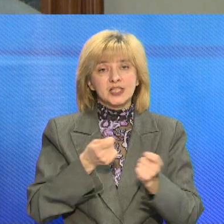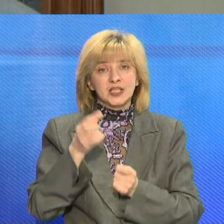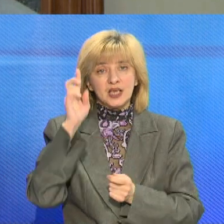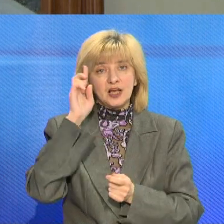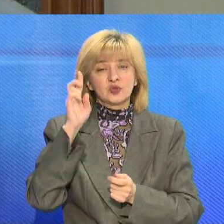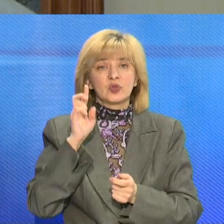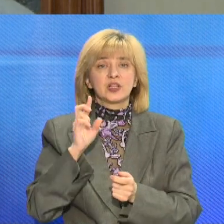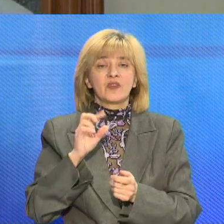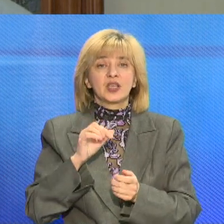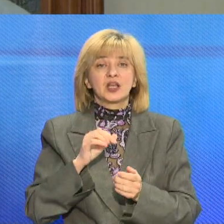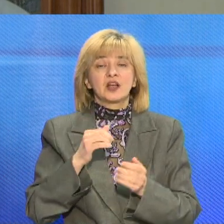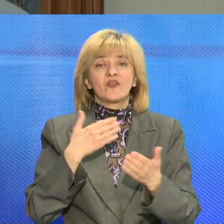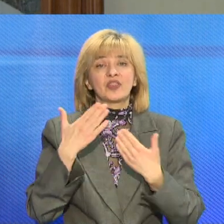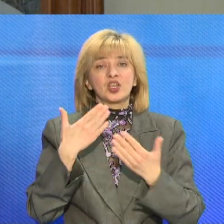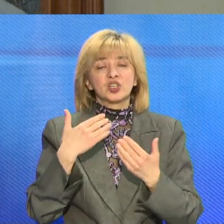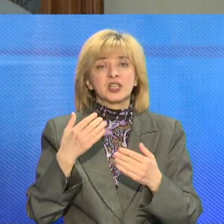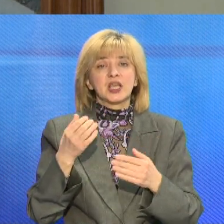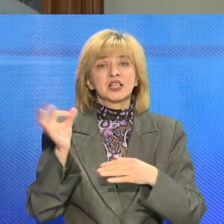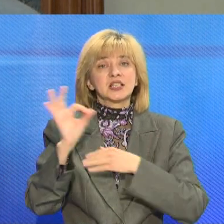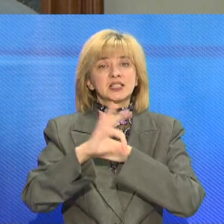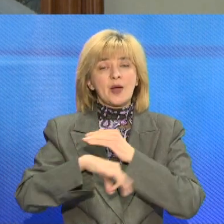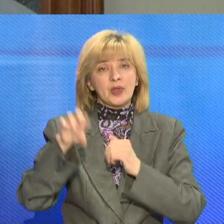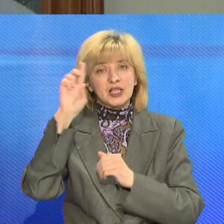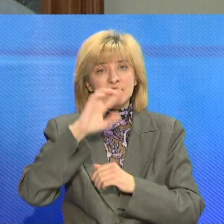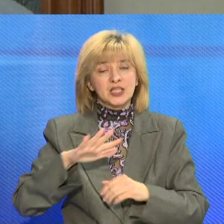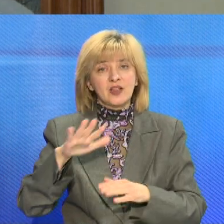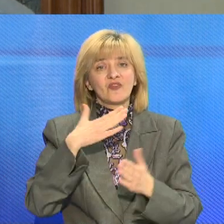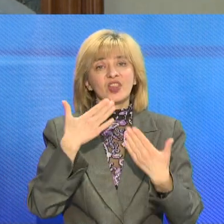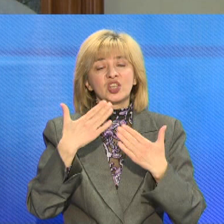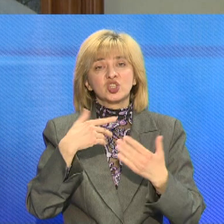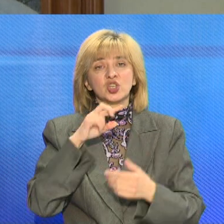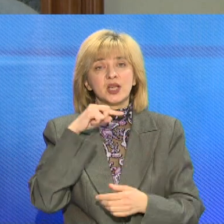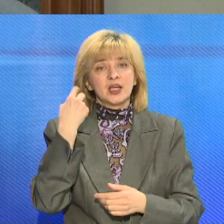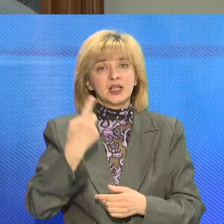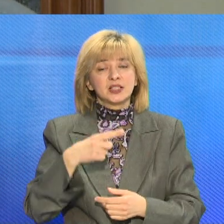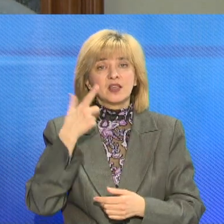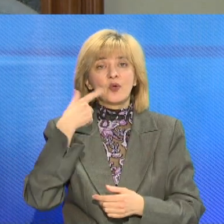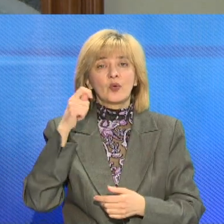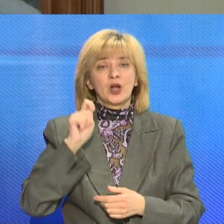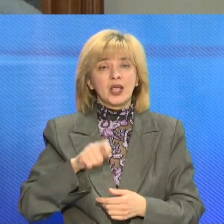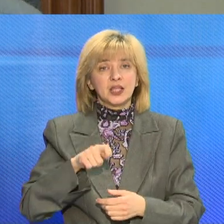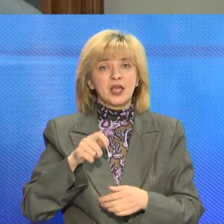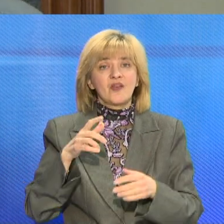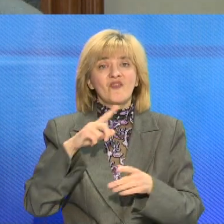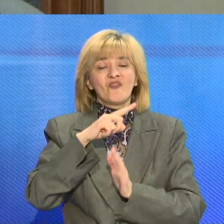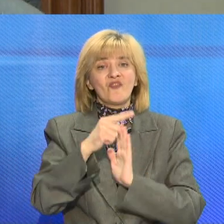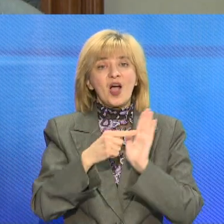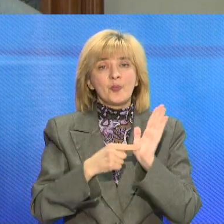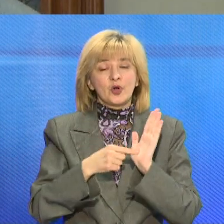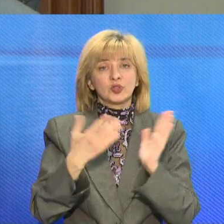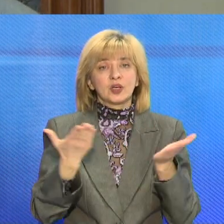отношении и западных стран, и отношений с Россией, с Украиной. Вопросы, которые будут скоро